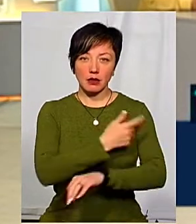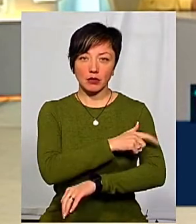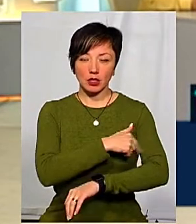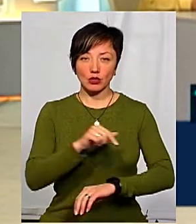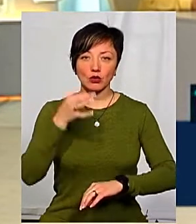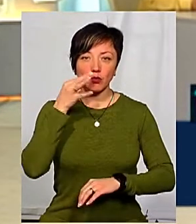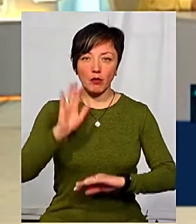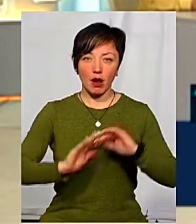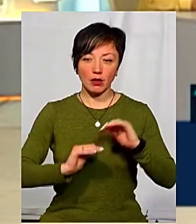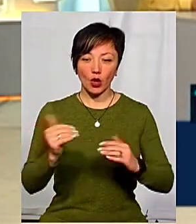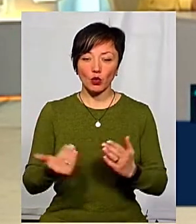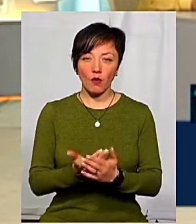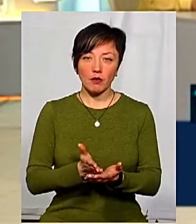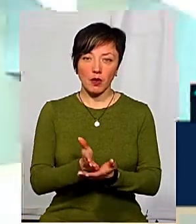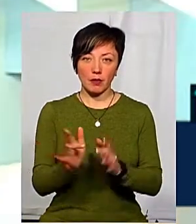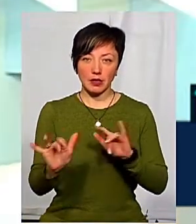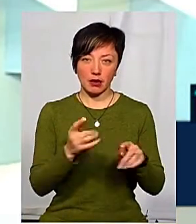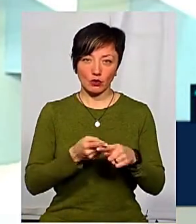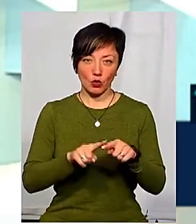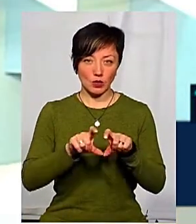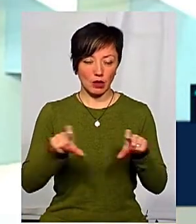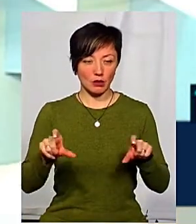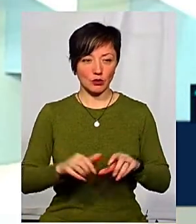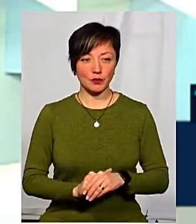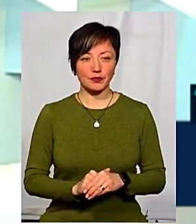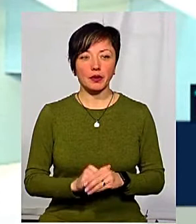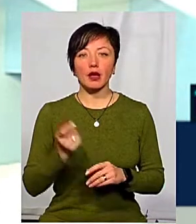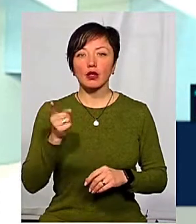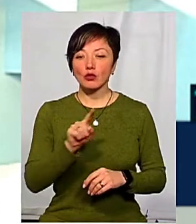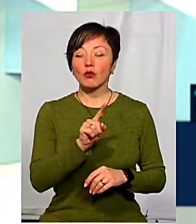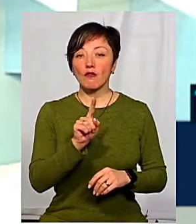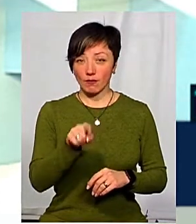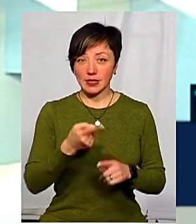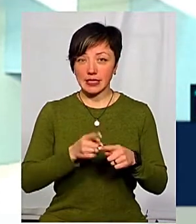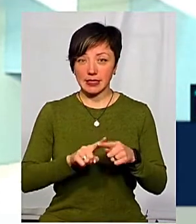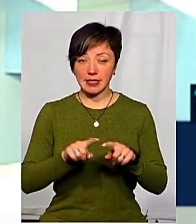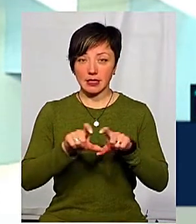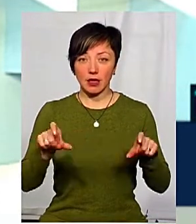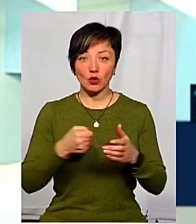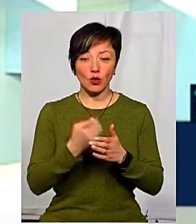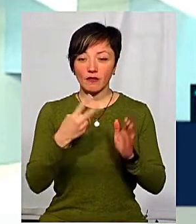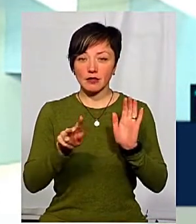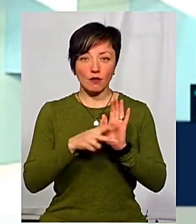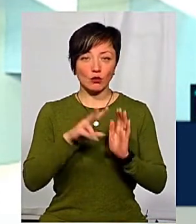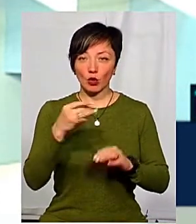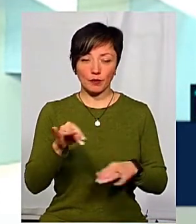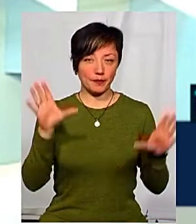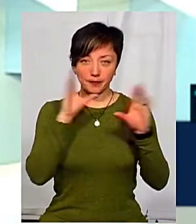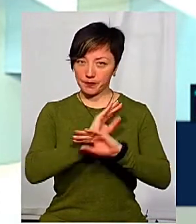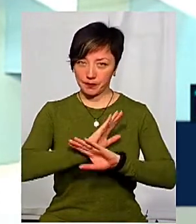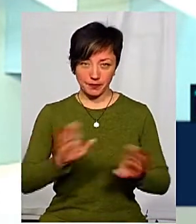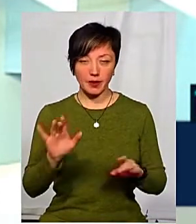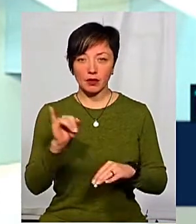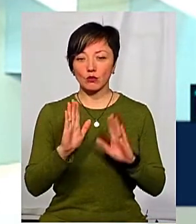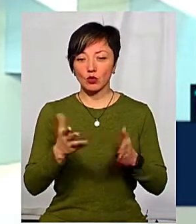медичну практику за новим напрямком діяльності цього закладу. Тому вони також до 28 лютого не встигають